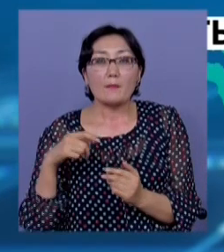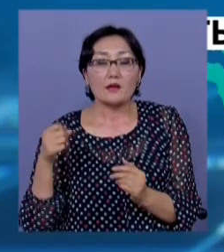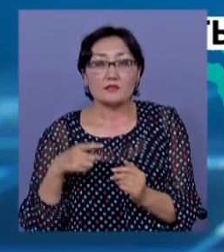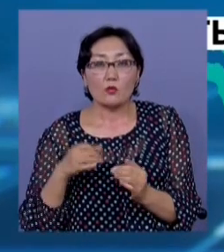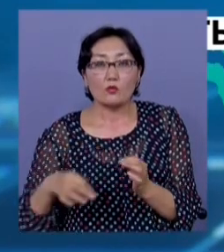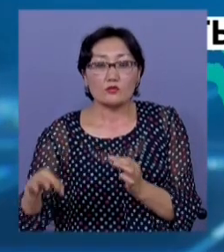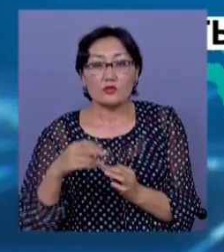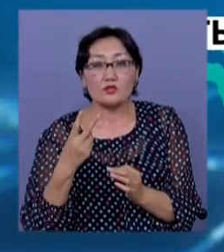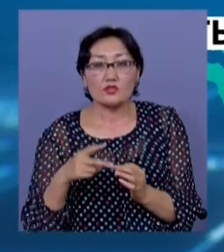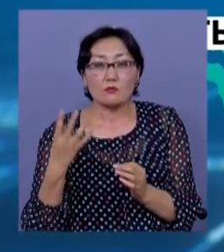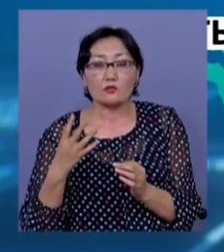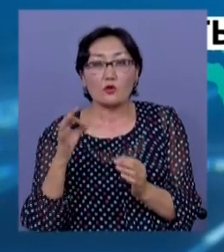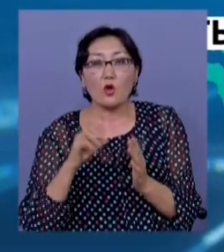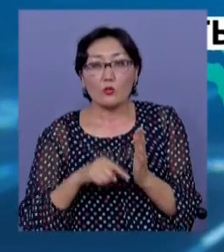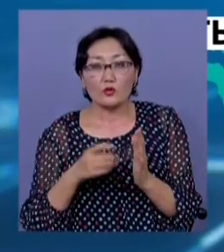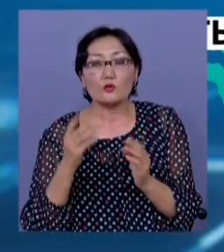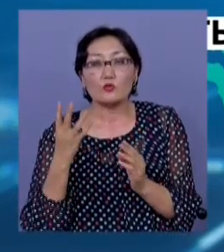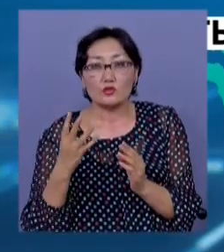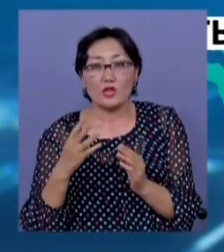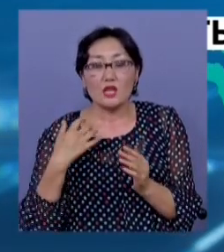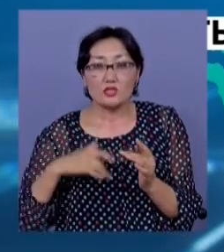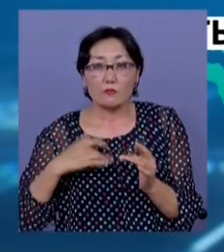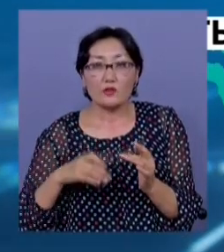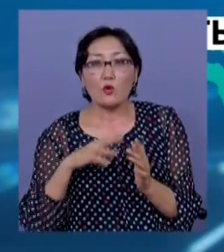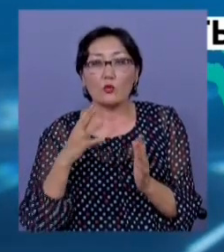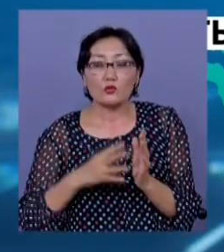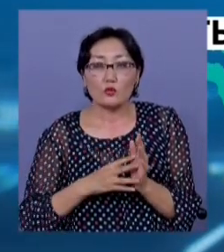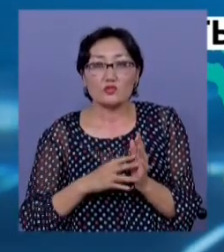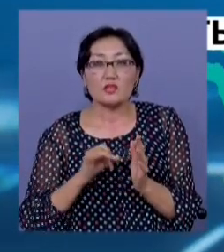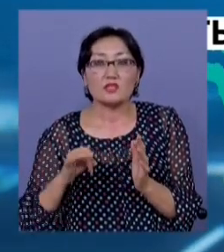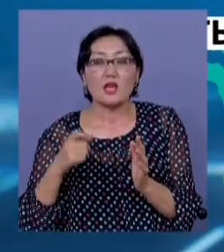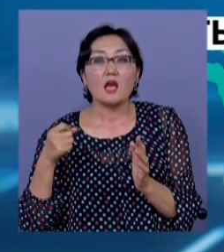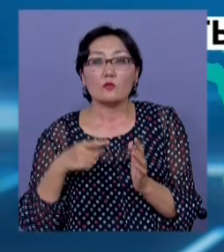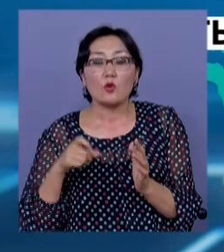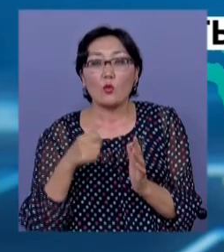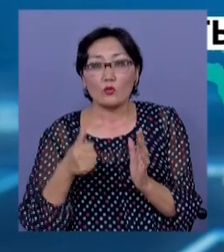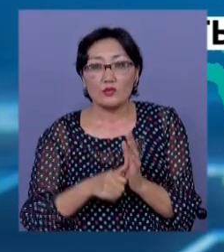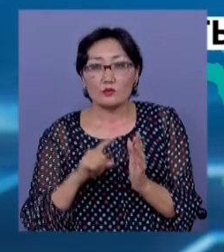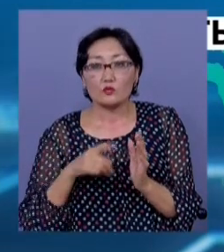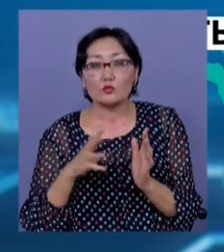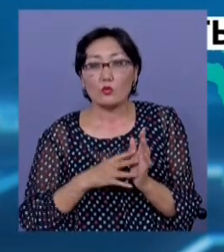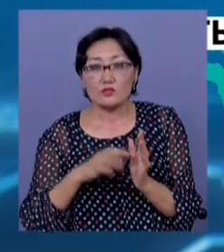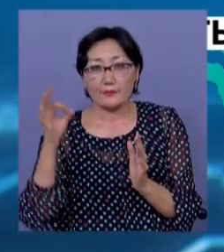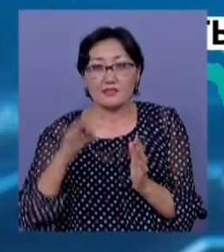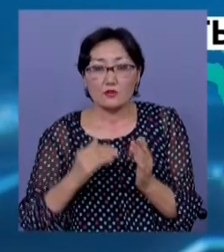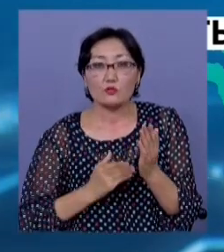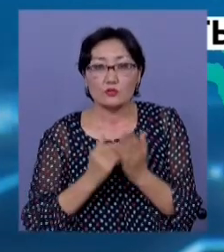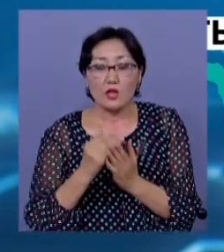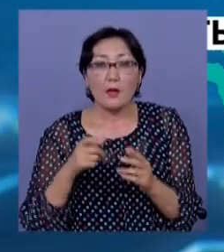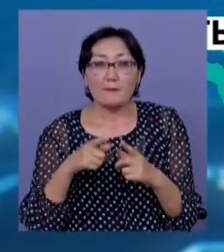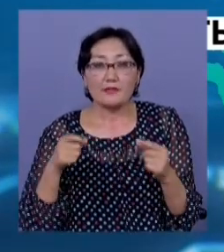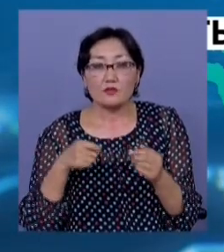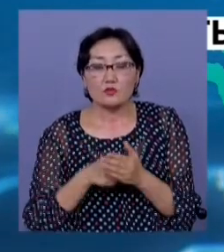облысында 24,4%, Жамбыл облысында 19 және Атырау облысында 16,9% өскен. Билет